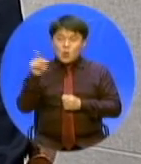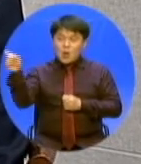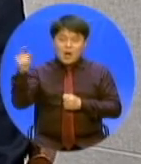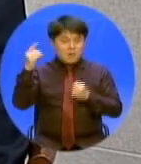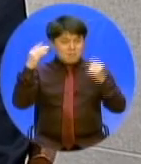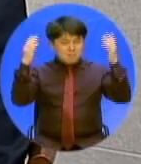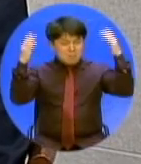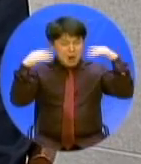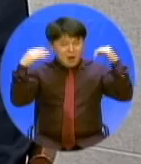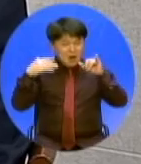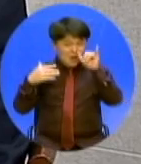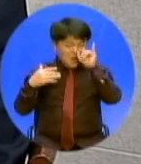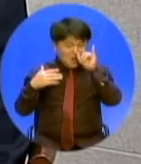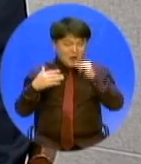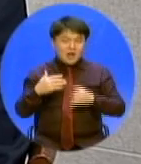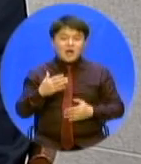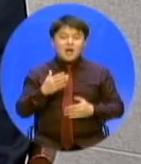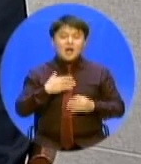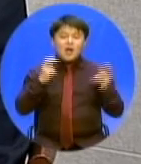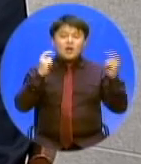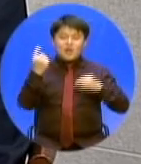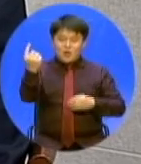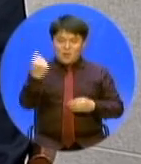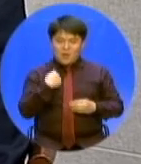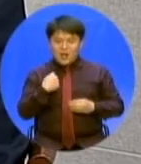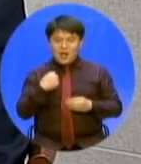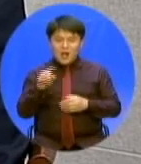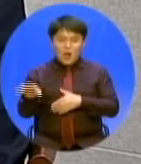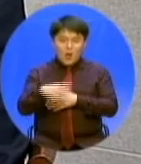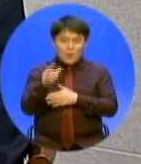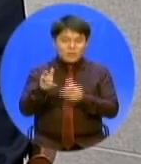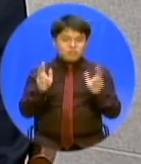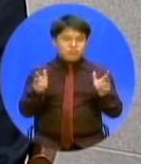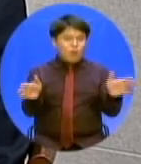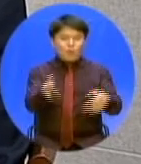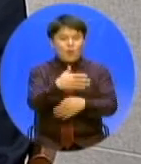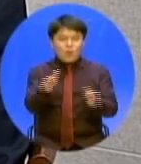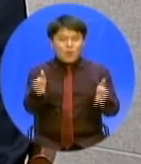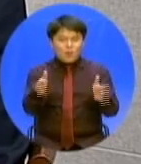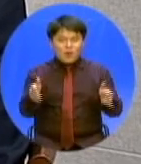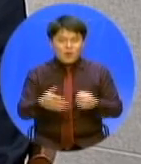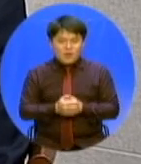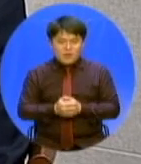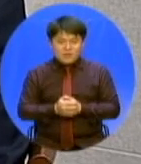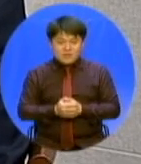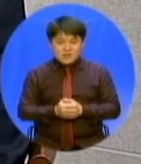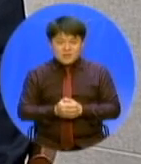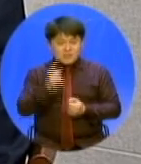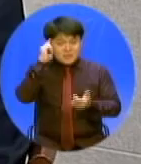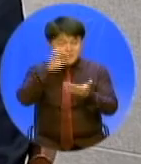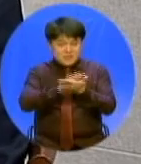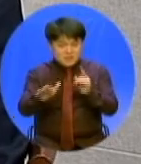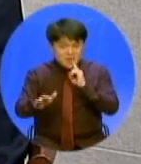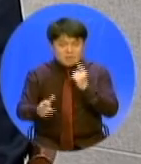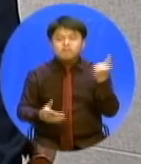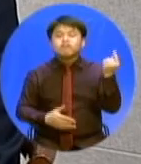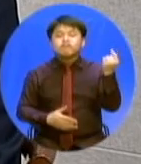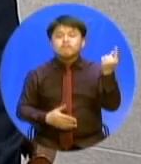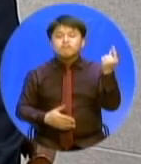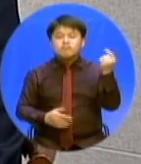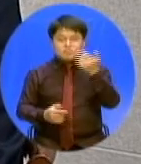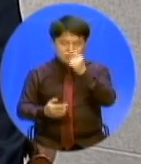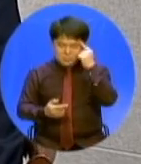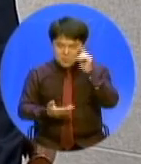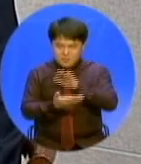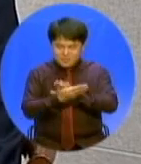네. 거기 우리 콘도미니엄에 오면은 선풍기도 에어컨도 없습니다. 그만큼 시원하고 시원합니다. 네, 네. 그러니까